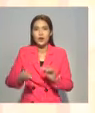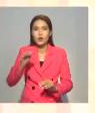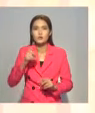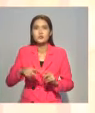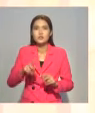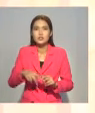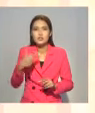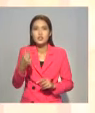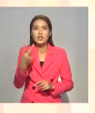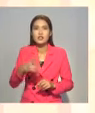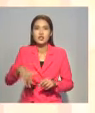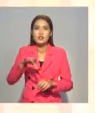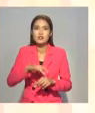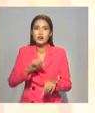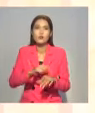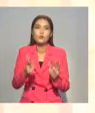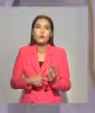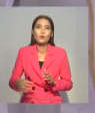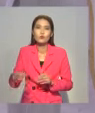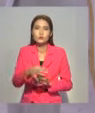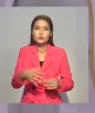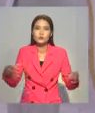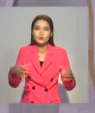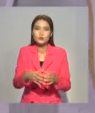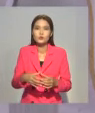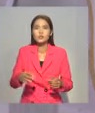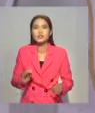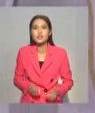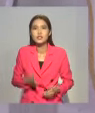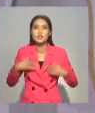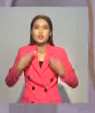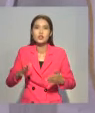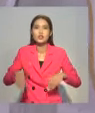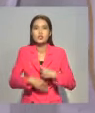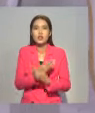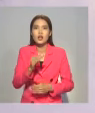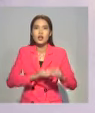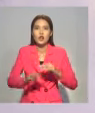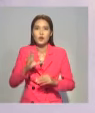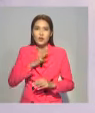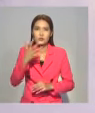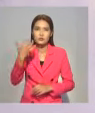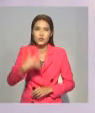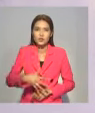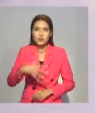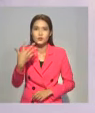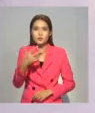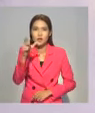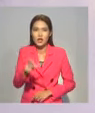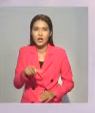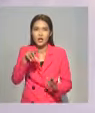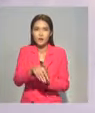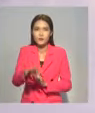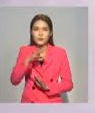Жиында делегаттар 2 қалалық және 17 облыстық филиалдың саяси кеңестерінің жаңа құрамын бекітті. Оған 555 адам